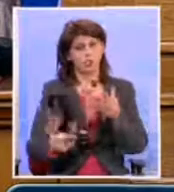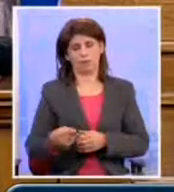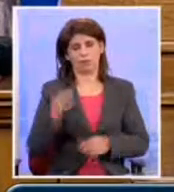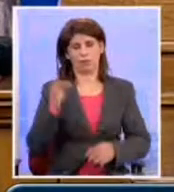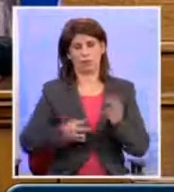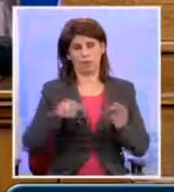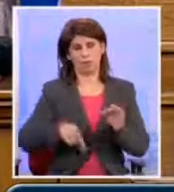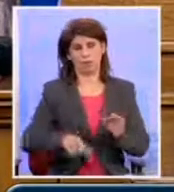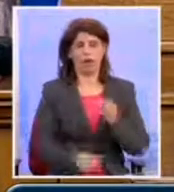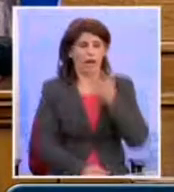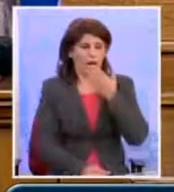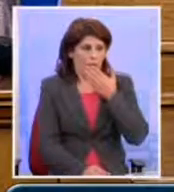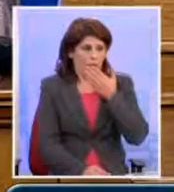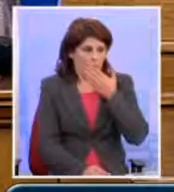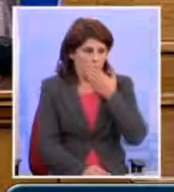συζητείται σήμερα.